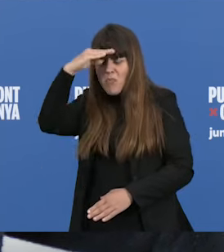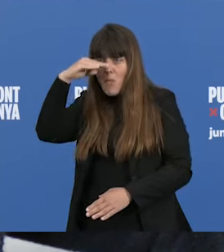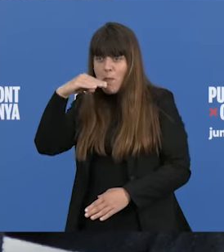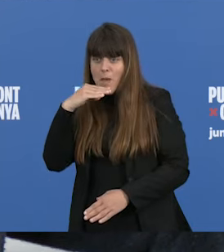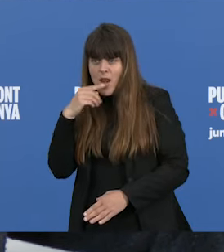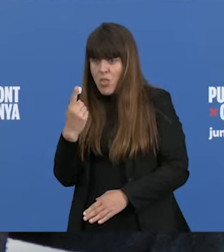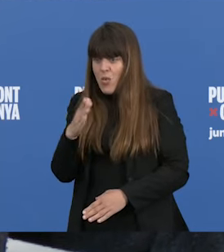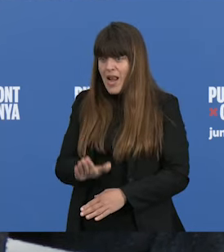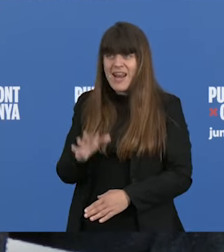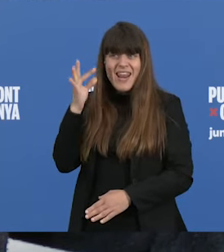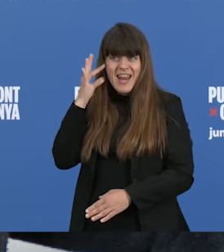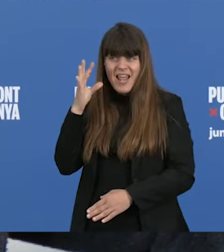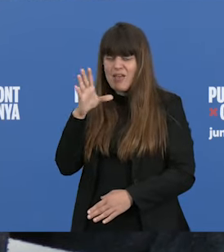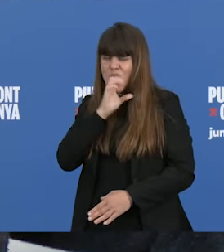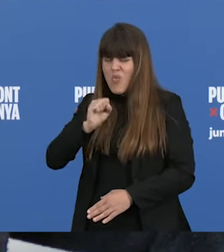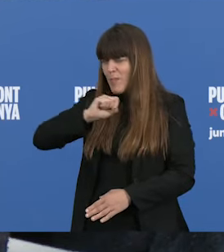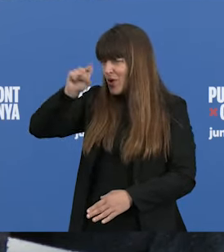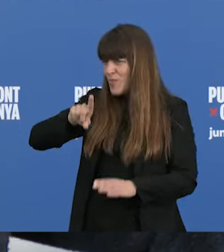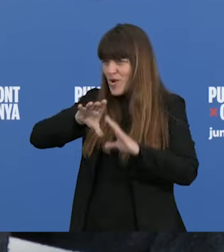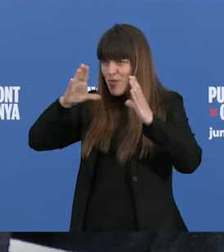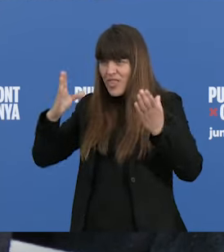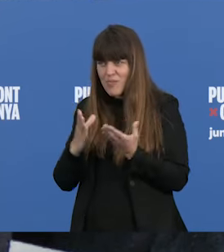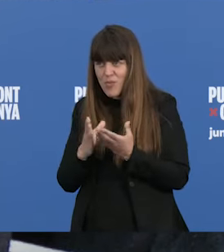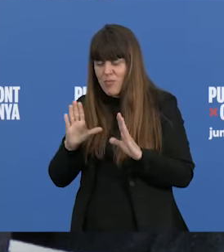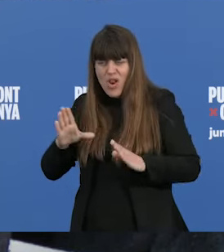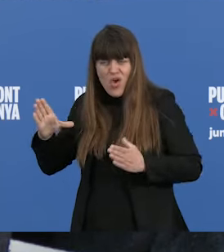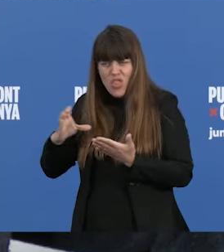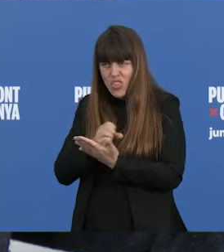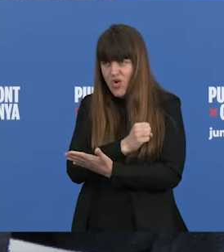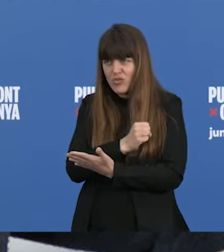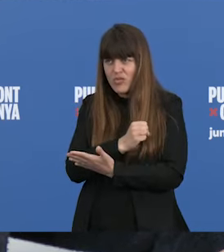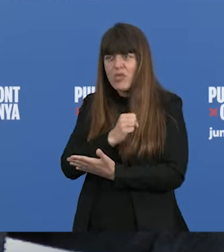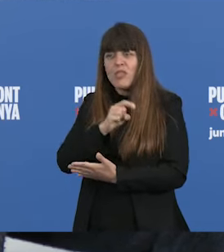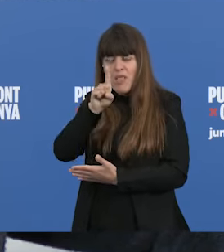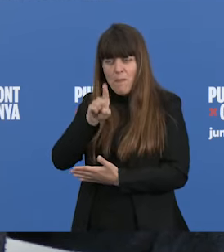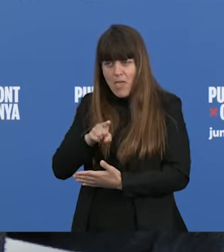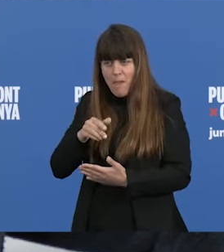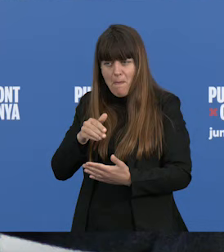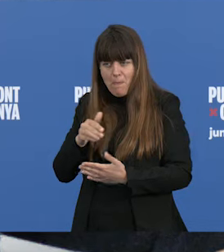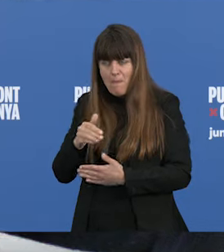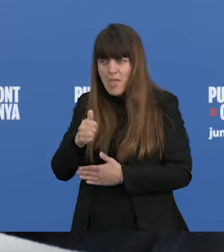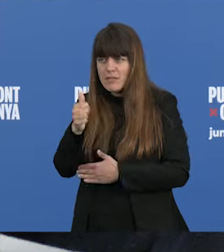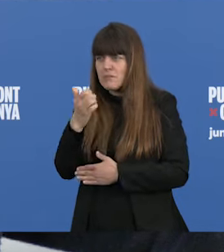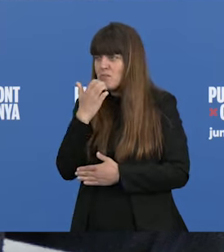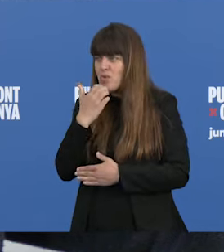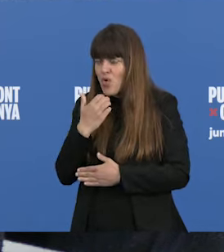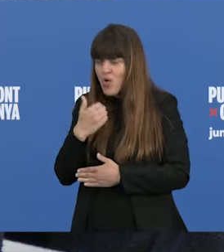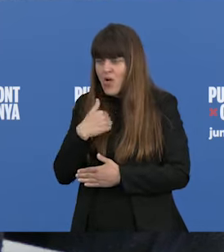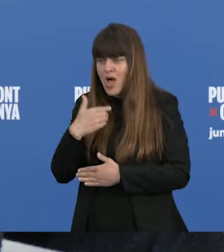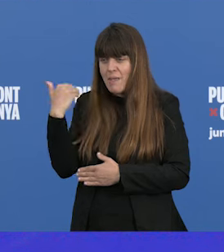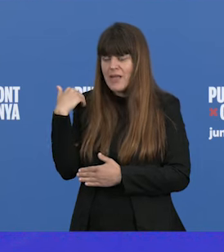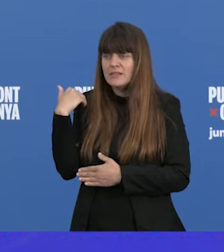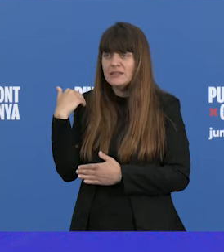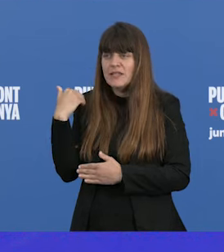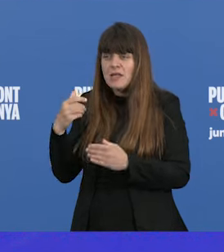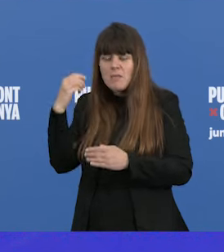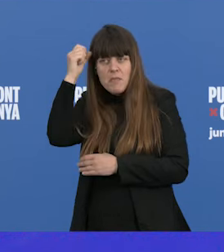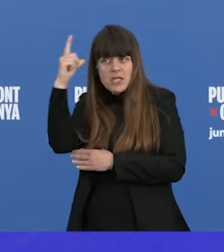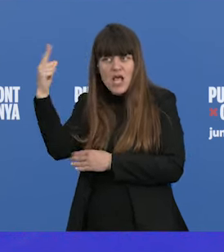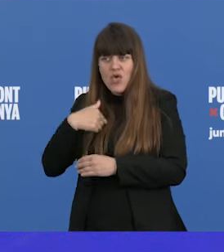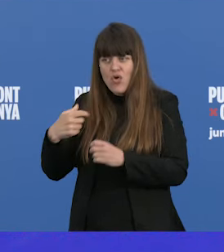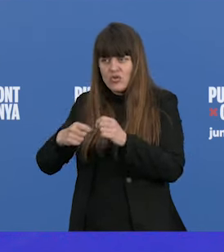ser el pare de la nena més guapa del món. Però tot això encara pot anar més enllà. No m'hauria imaginat mai